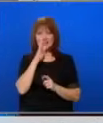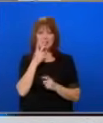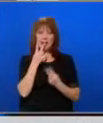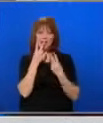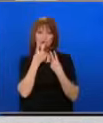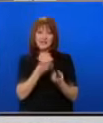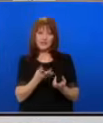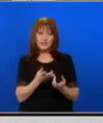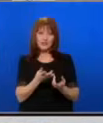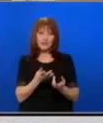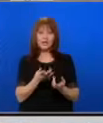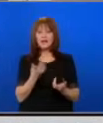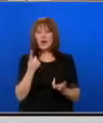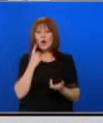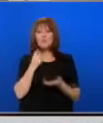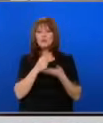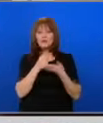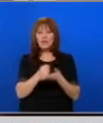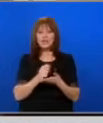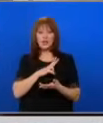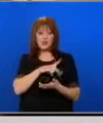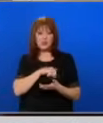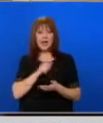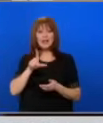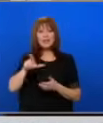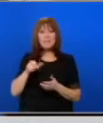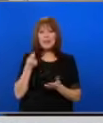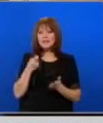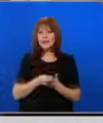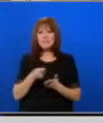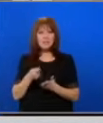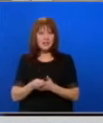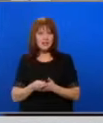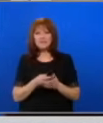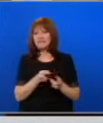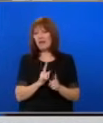плащанията, пенсиите, социалните плащания изобщо не са им приоритет, както вчера твърдяха.